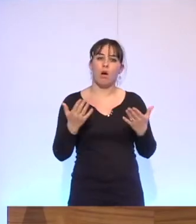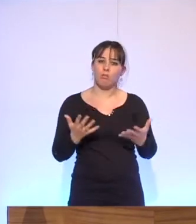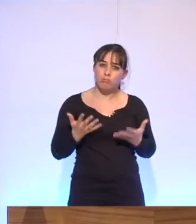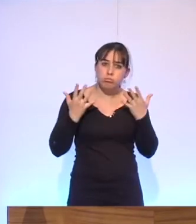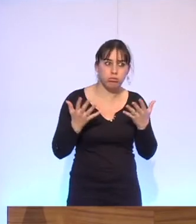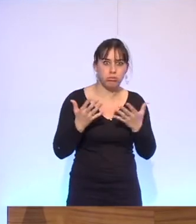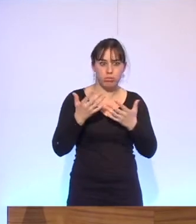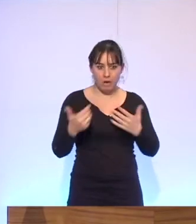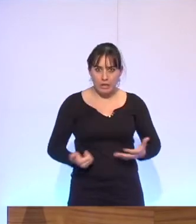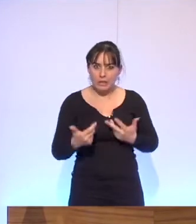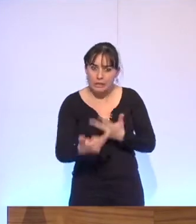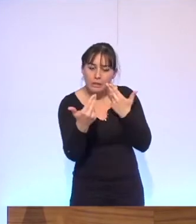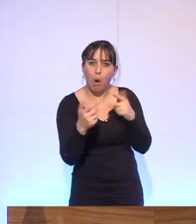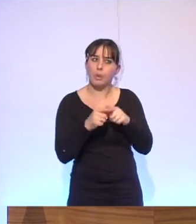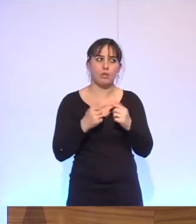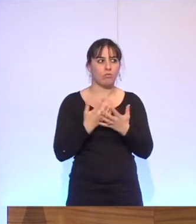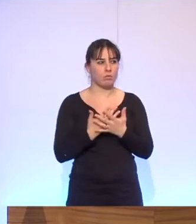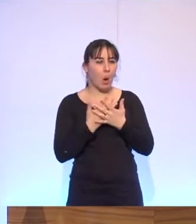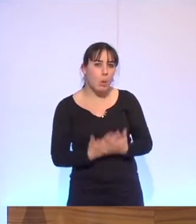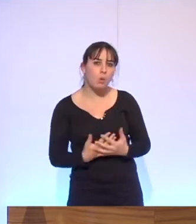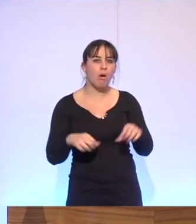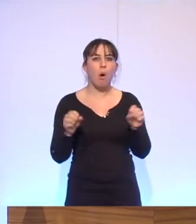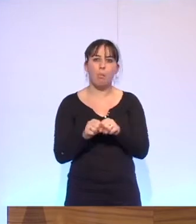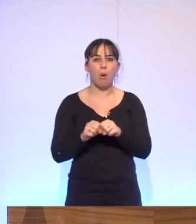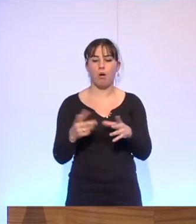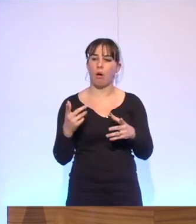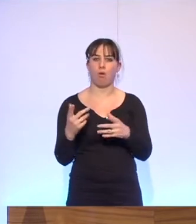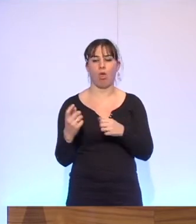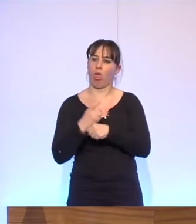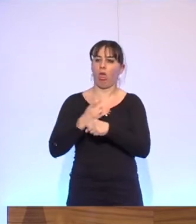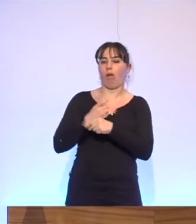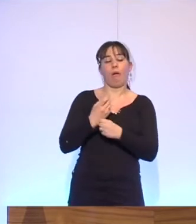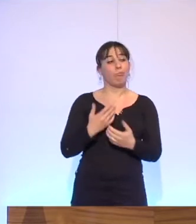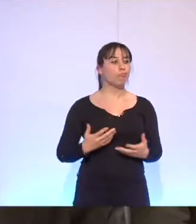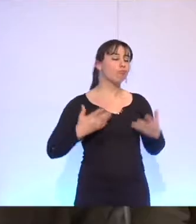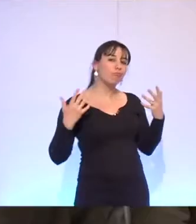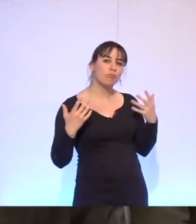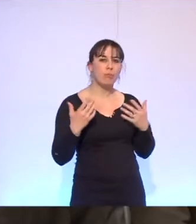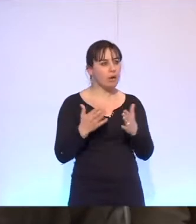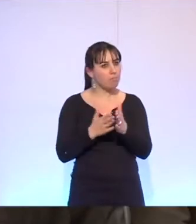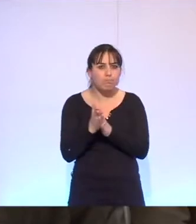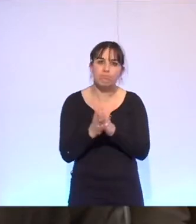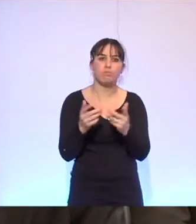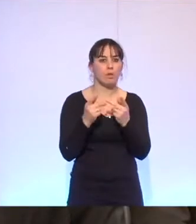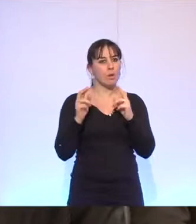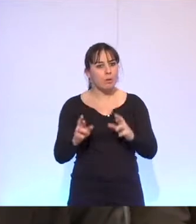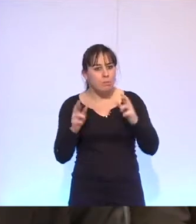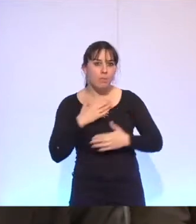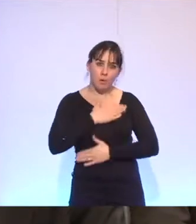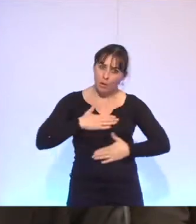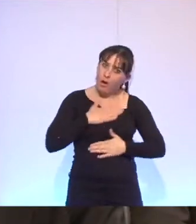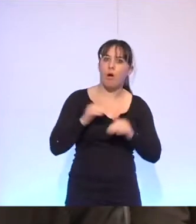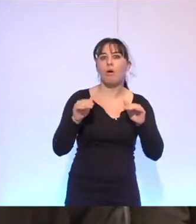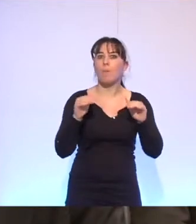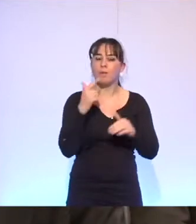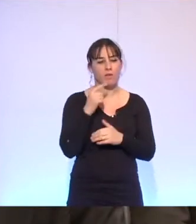lourd, parfois ingrat, mais toujours passionnant, de contribuer à la construction de politiques publiques au bénéfice de l'ensemble